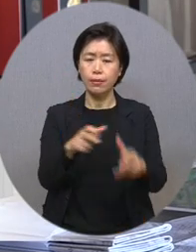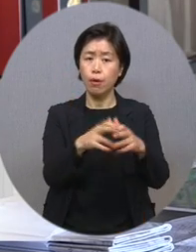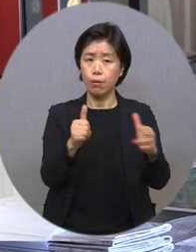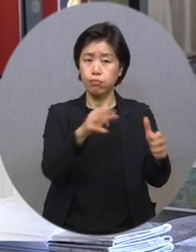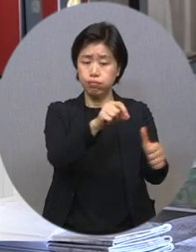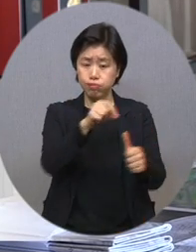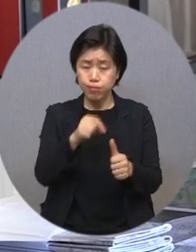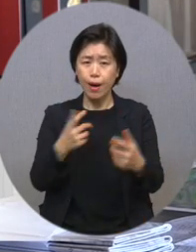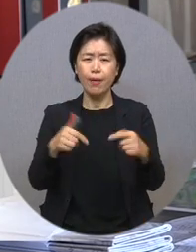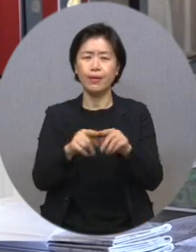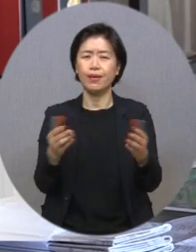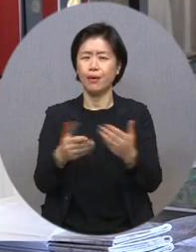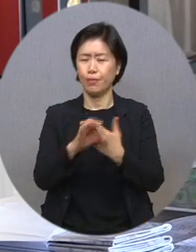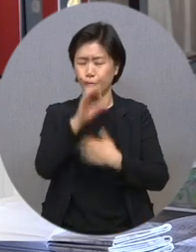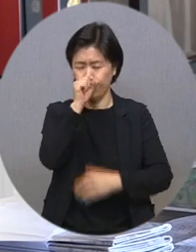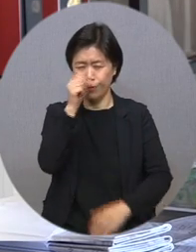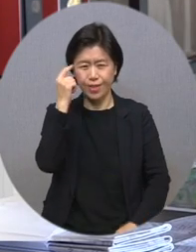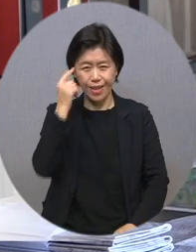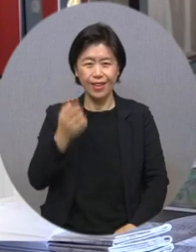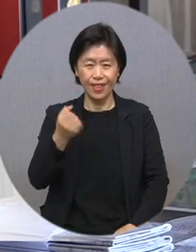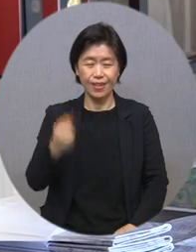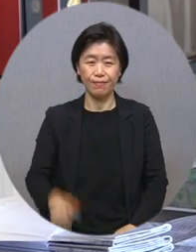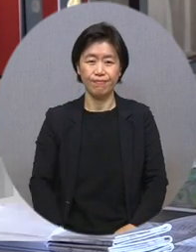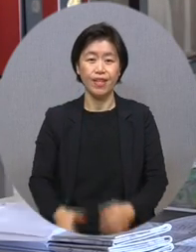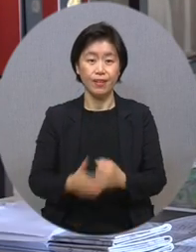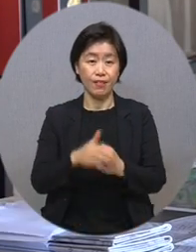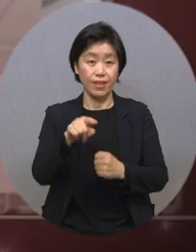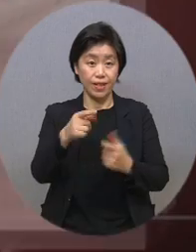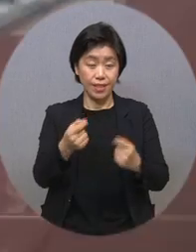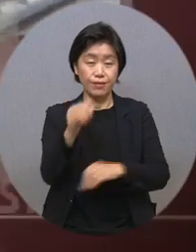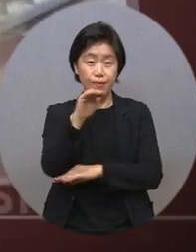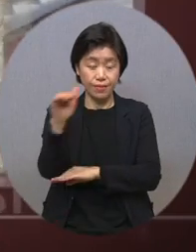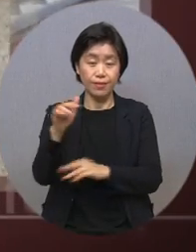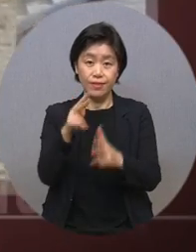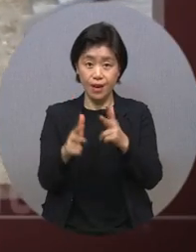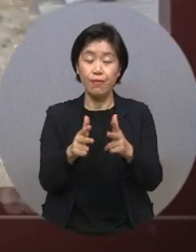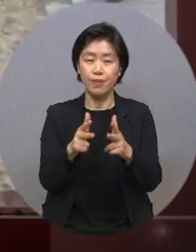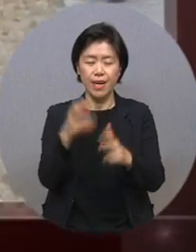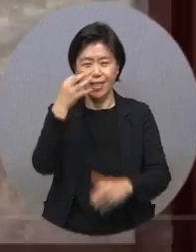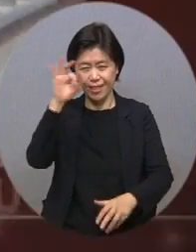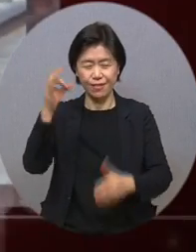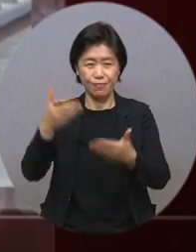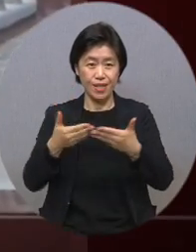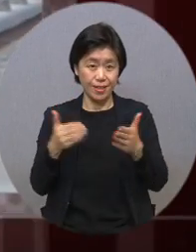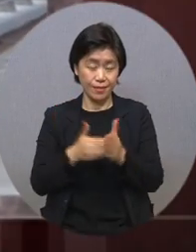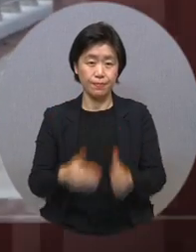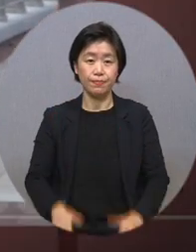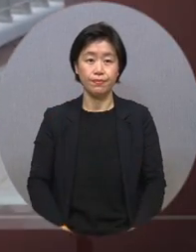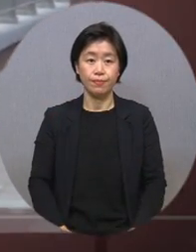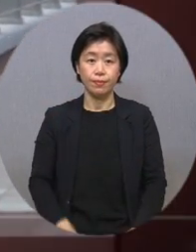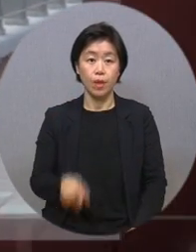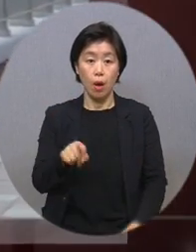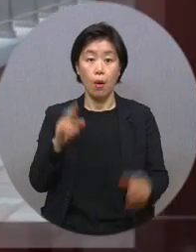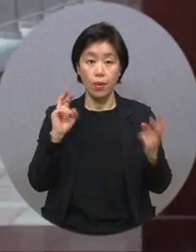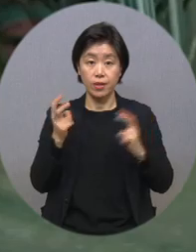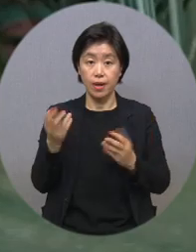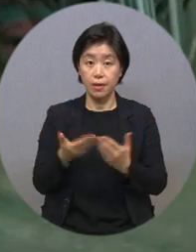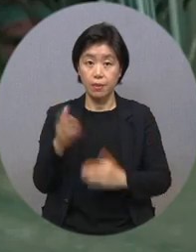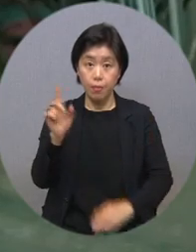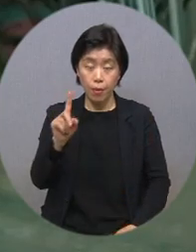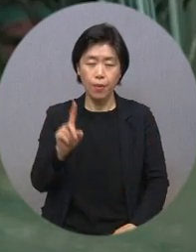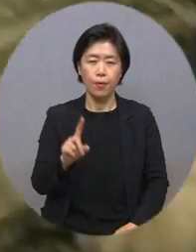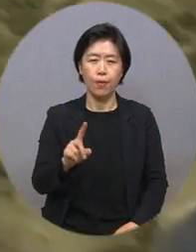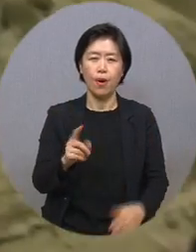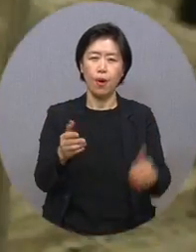생각해서 표준사업장 인증을 받게 되었습니다. 해당 사업장은 공공시설물,